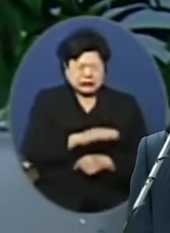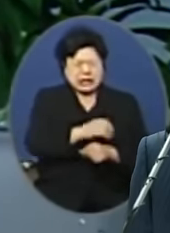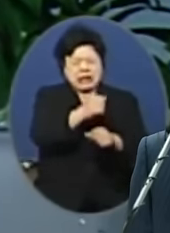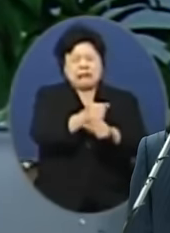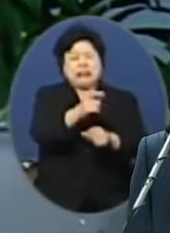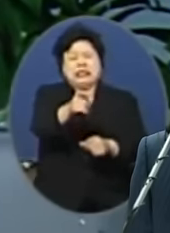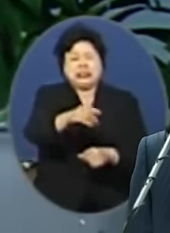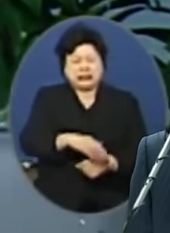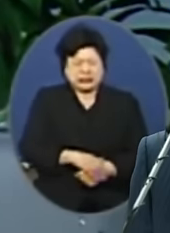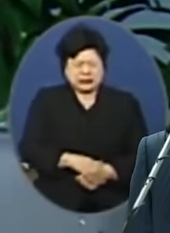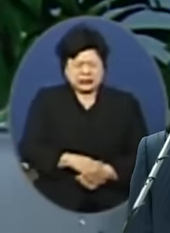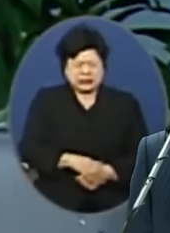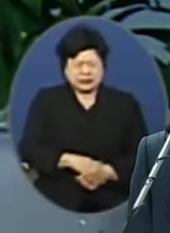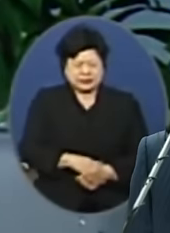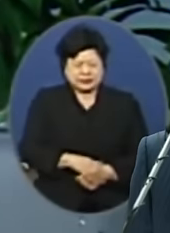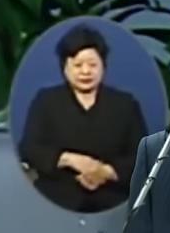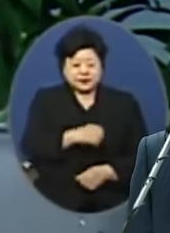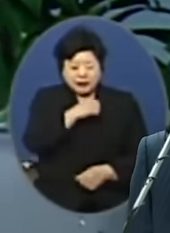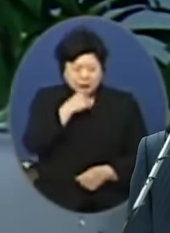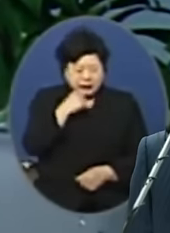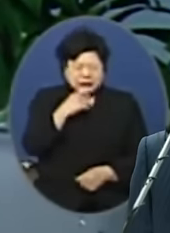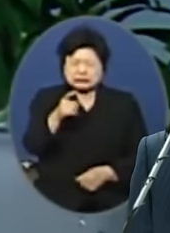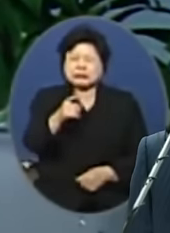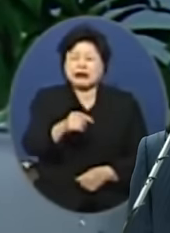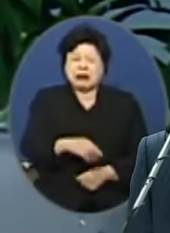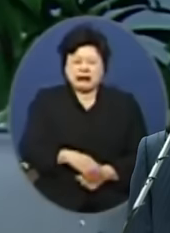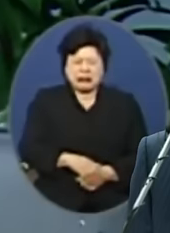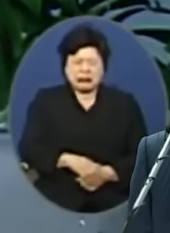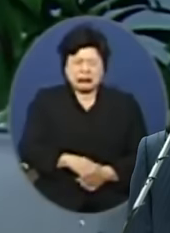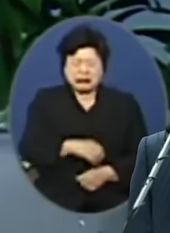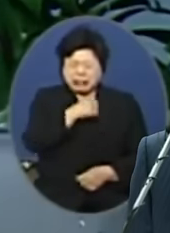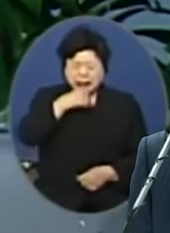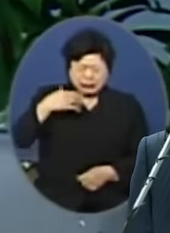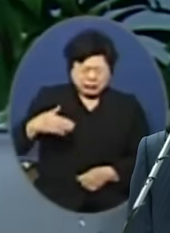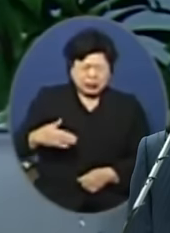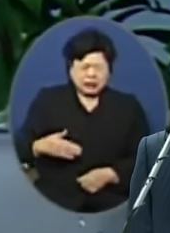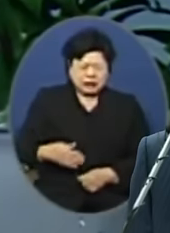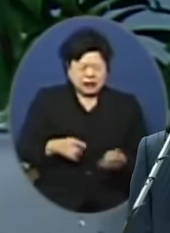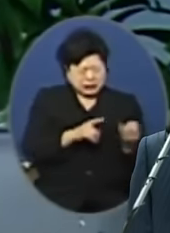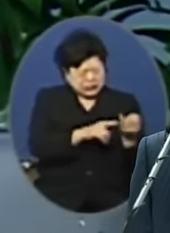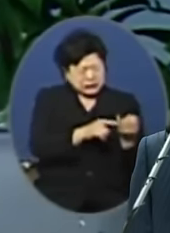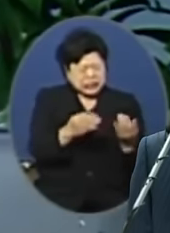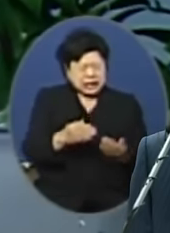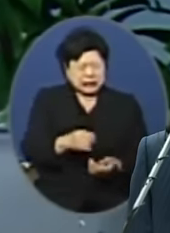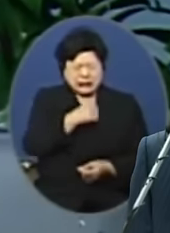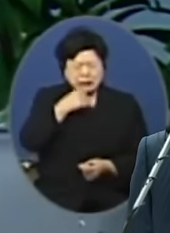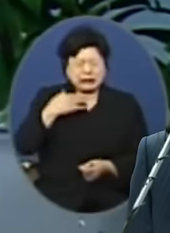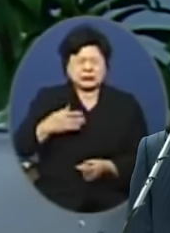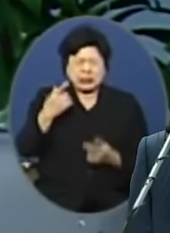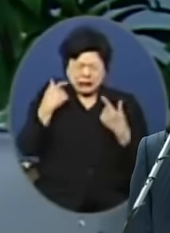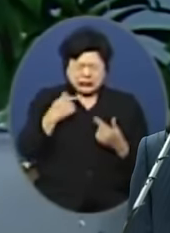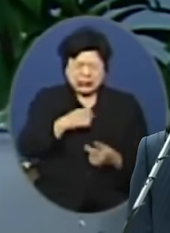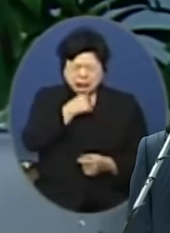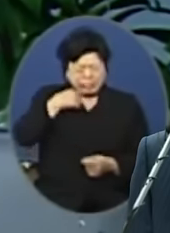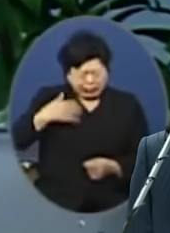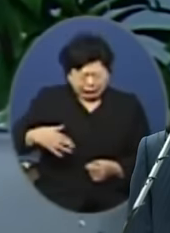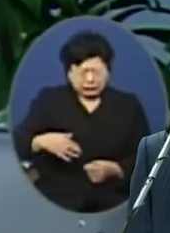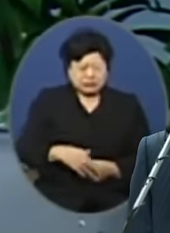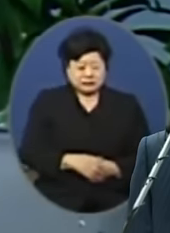만들어야지. 아유 오늘 맛있는데. 맛있기는 뭐가 맛있어? 당신이 하는 게 늘 그렇지 안 맛돌다.